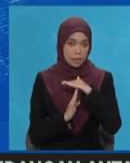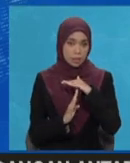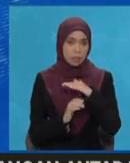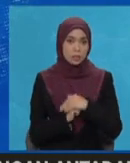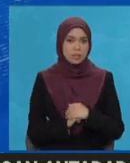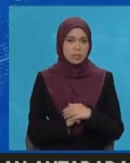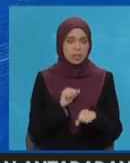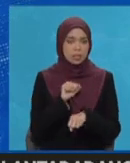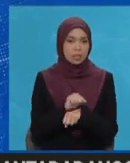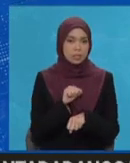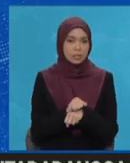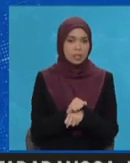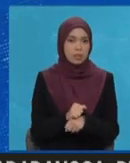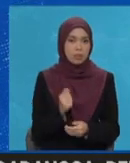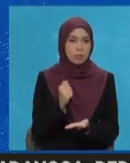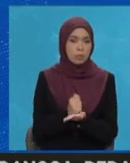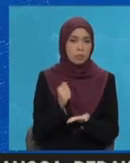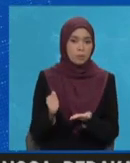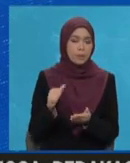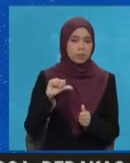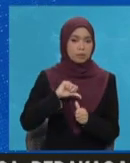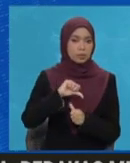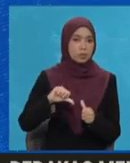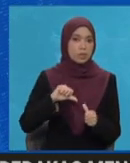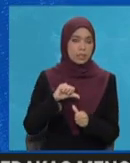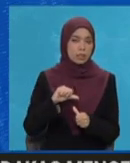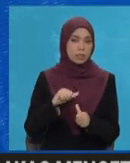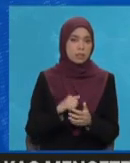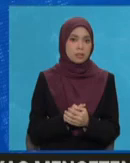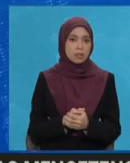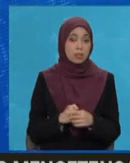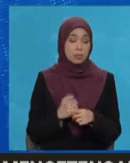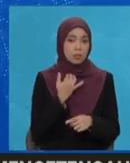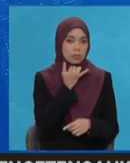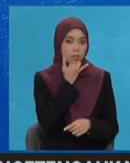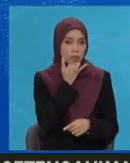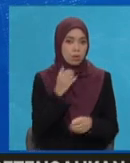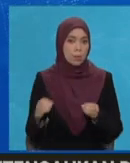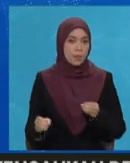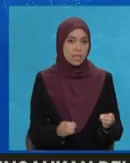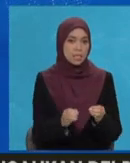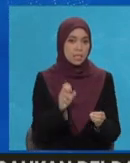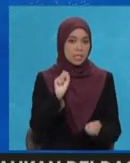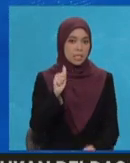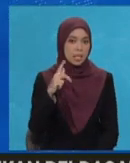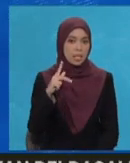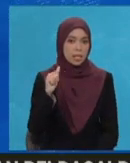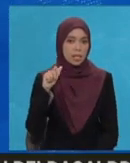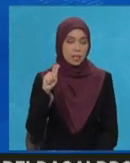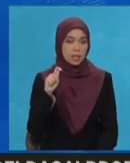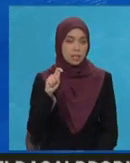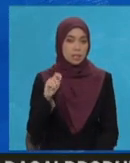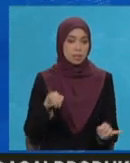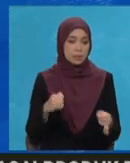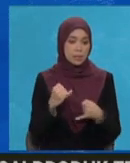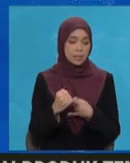yaitu bekerja dengan menggunakan pass lawatan sosial kesalahan ditepati masuk operasi zakat bagian pengakuan kuasa undang-undang jabatan